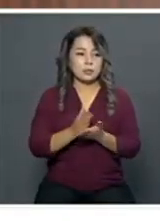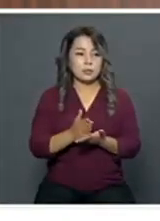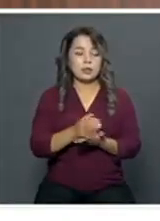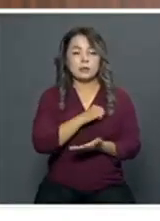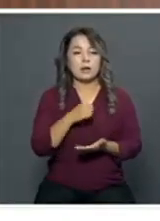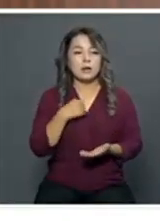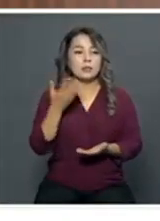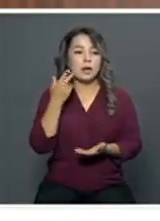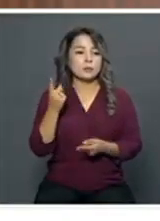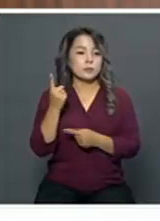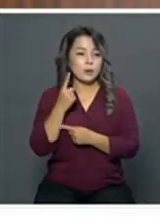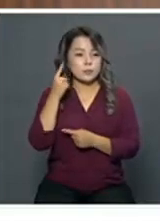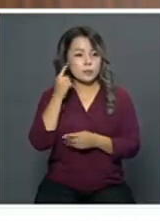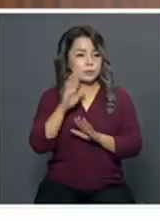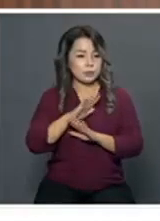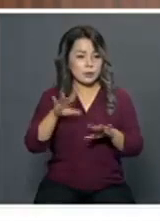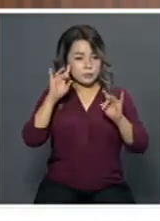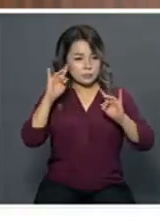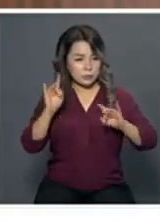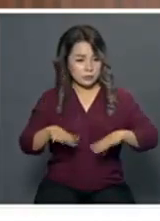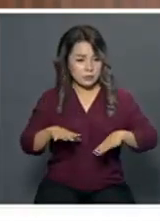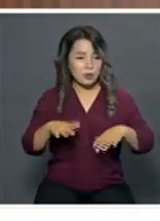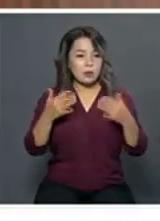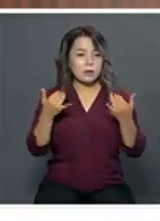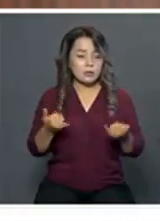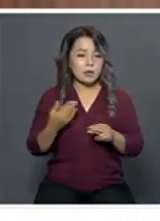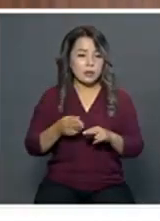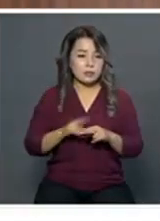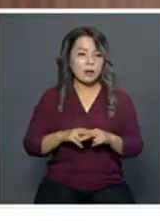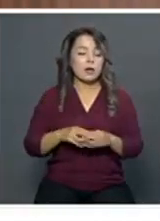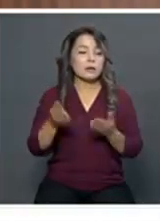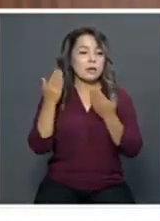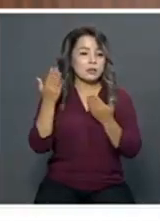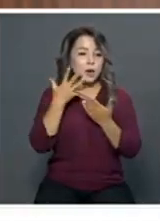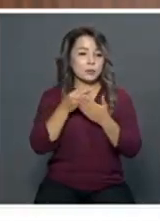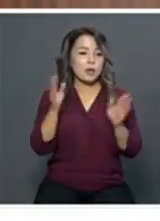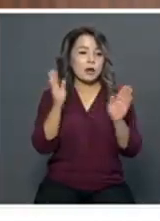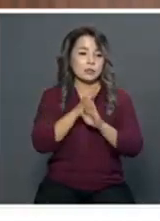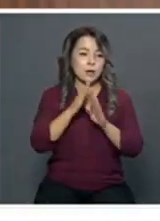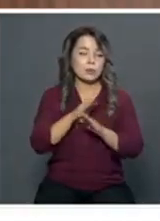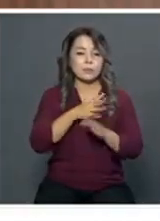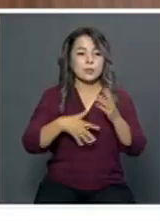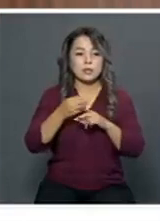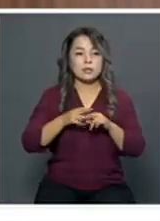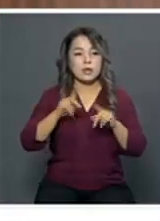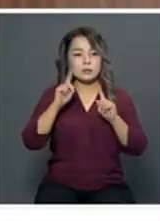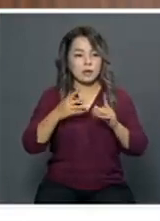деп ойлағаным жоқ. Бірақ Алла тағала табиғат осындай қуат берген